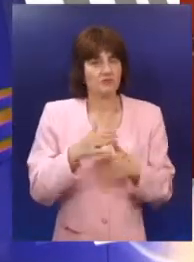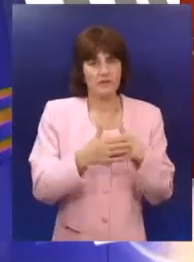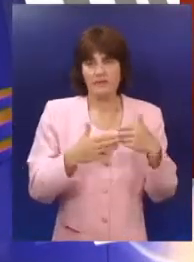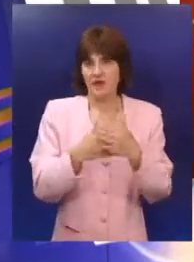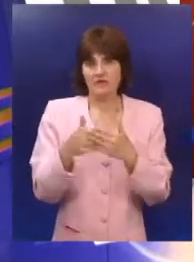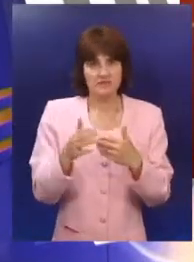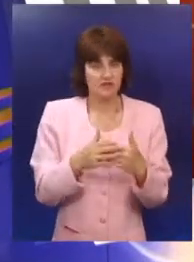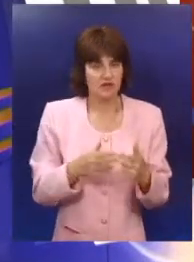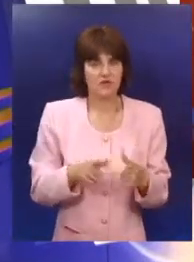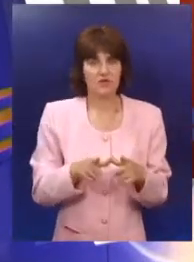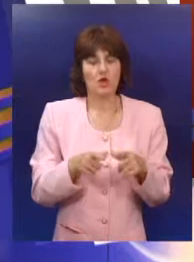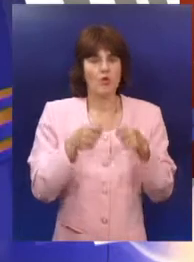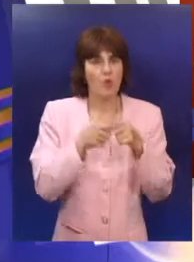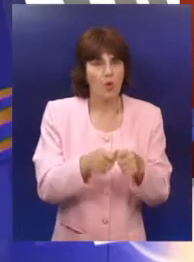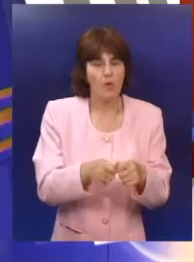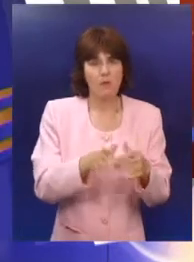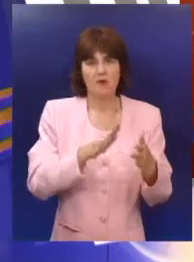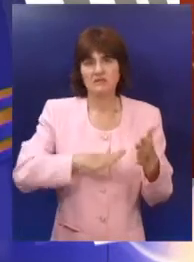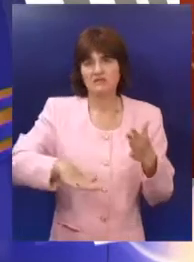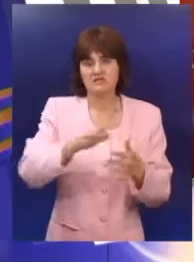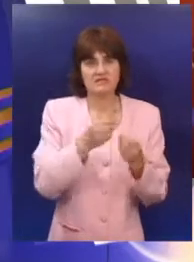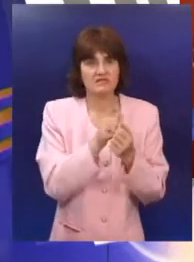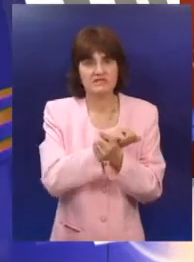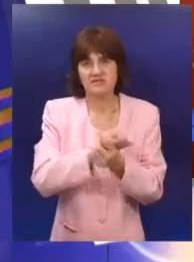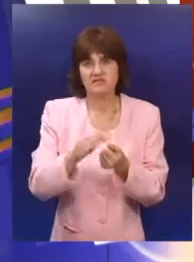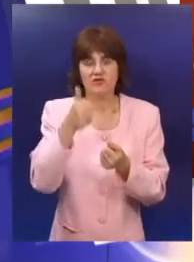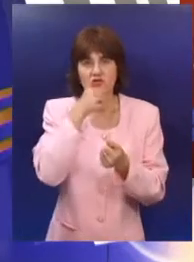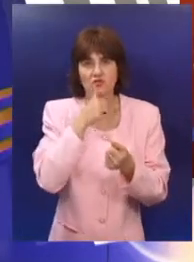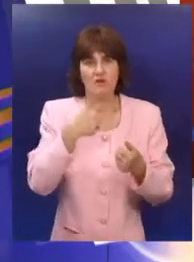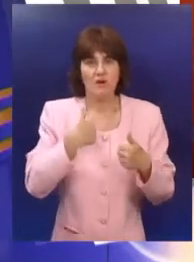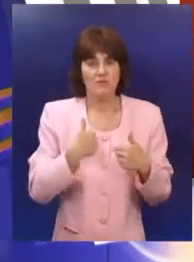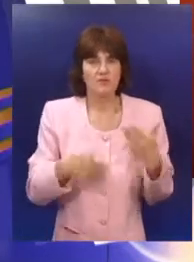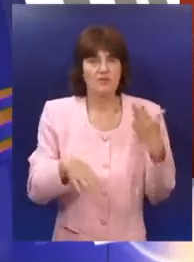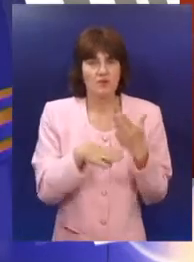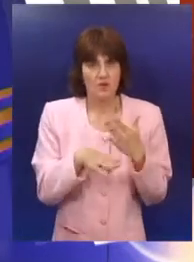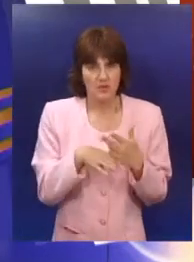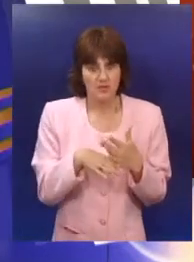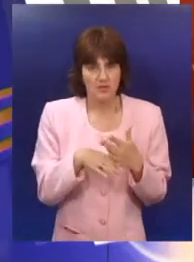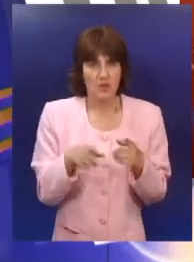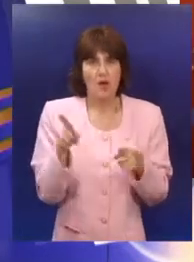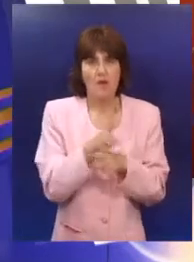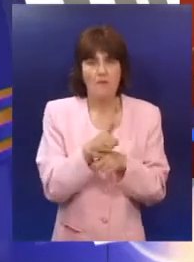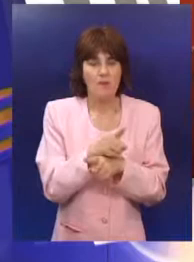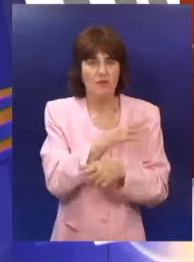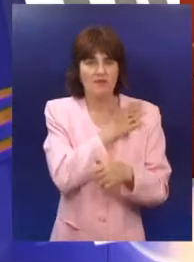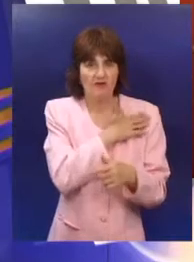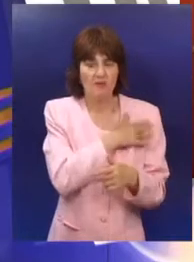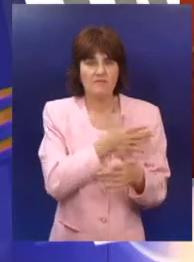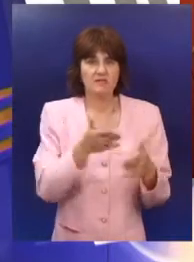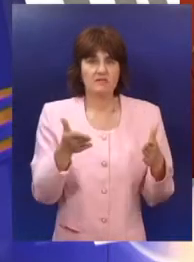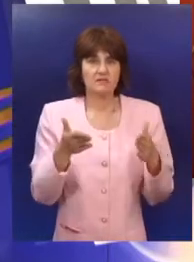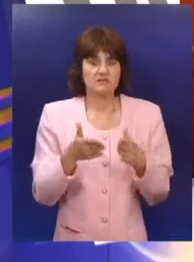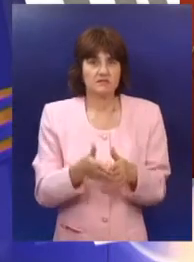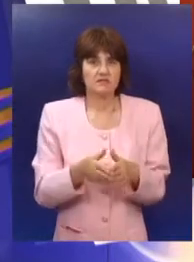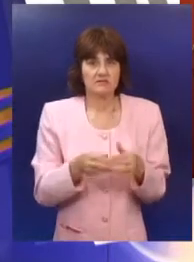sam prezadovoljna i sa klubom i sa stvarno ovo što su nam uradili, da nam popravljaju majstori,